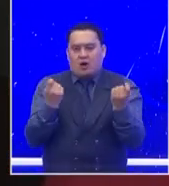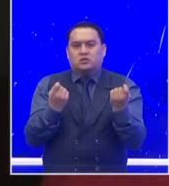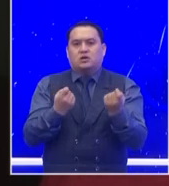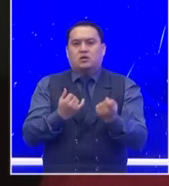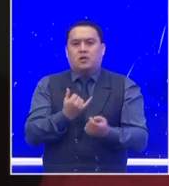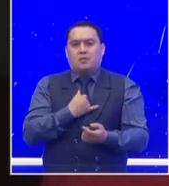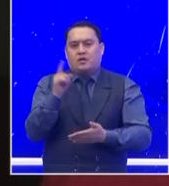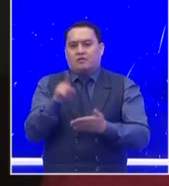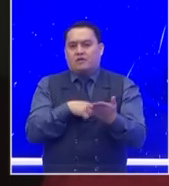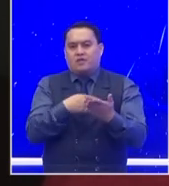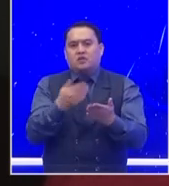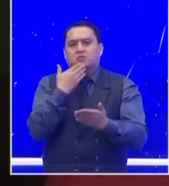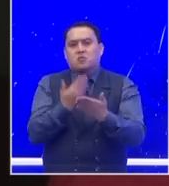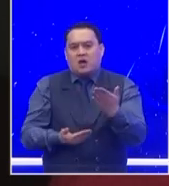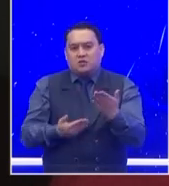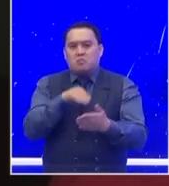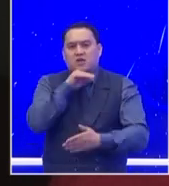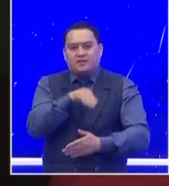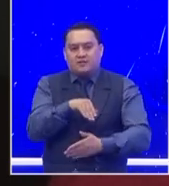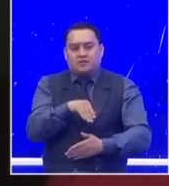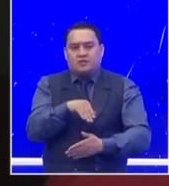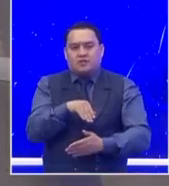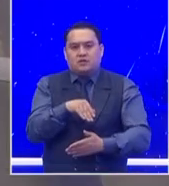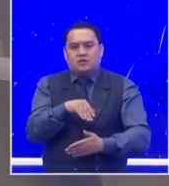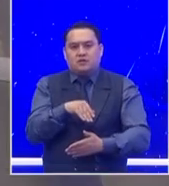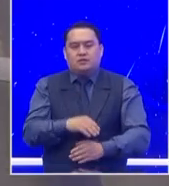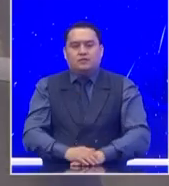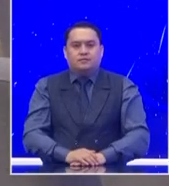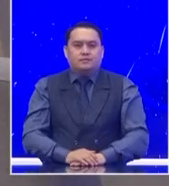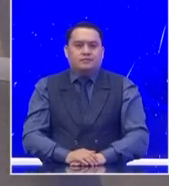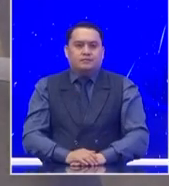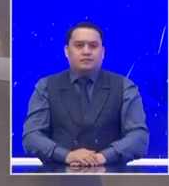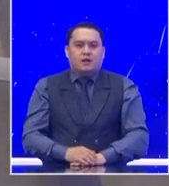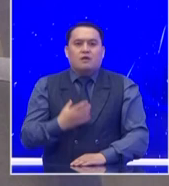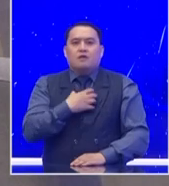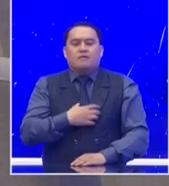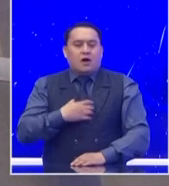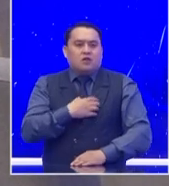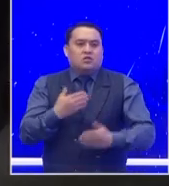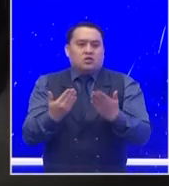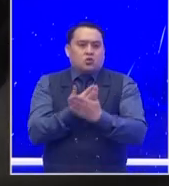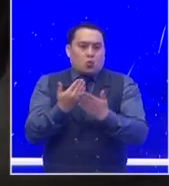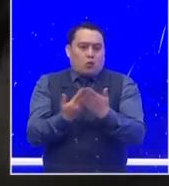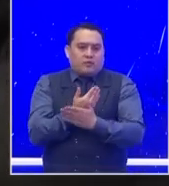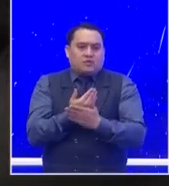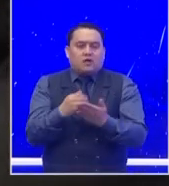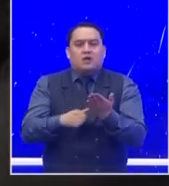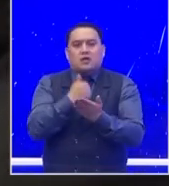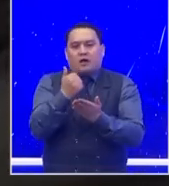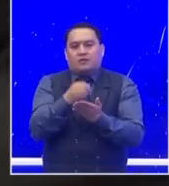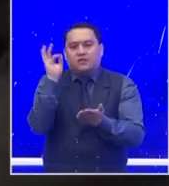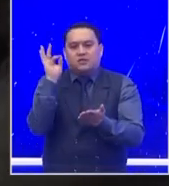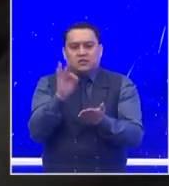если сомневалась, я спросила у профессионалов-спикеров. Выпуск качественной, актуальной и своевременной продукции – одна из главных